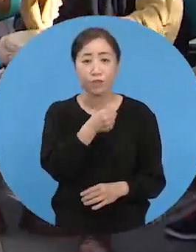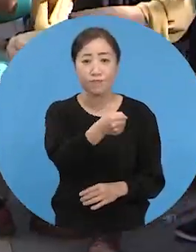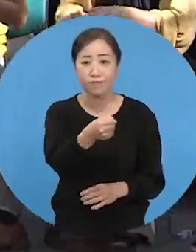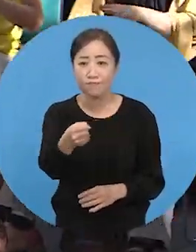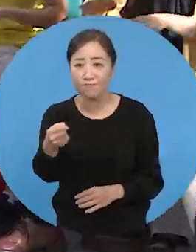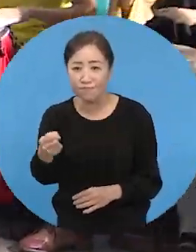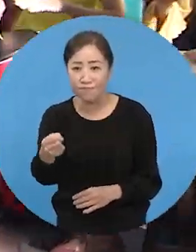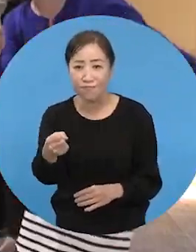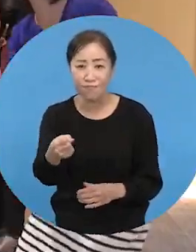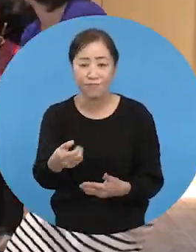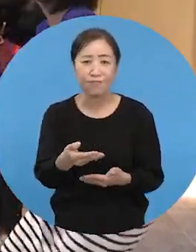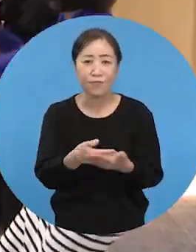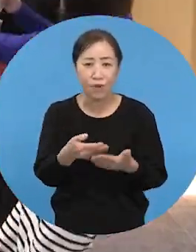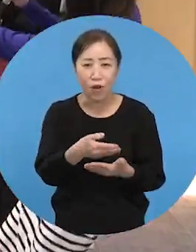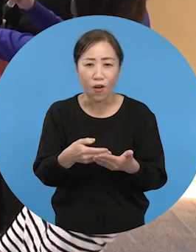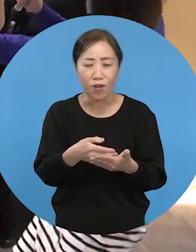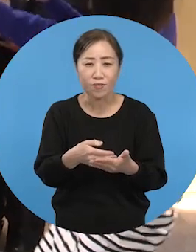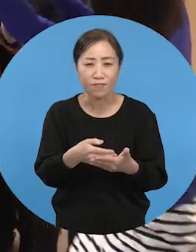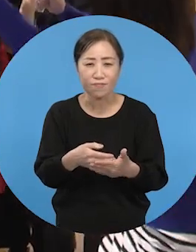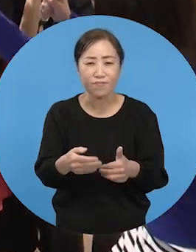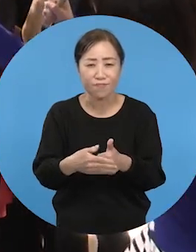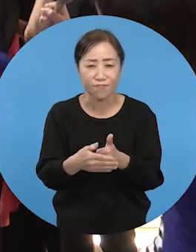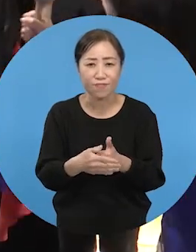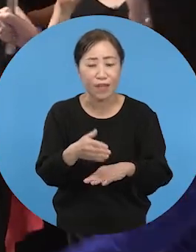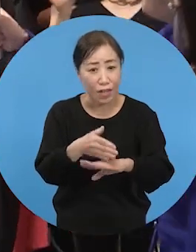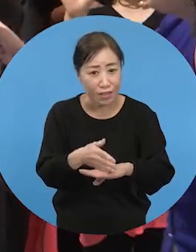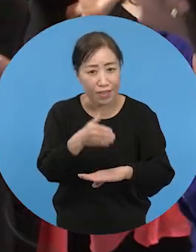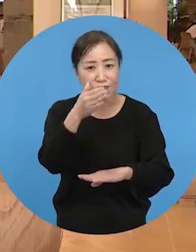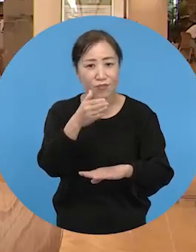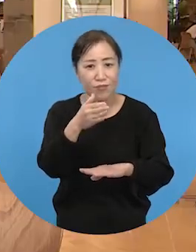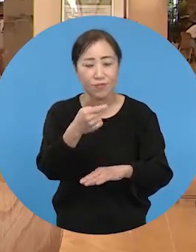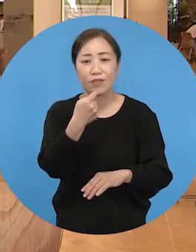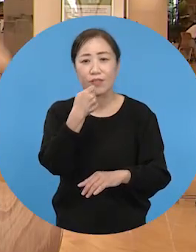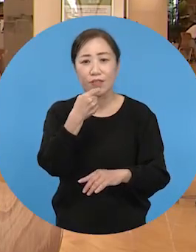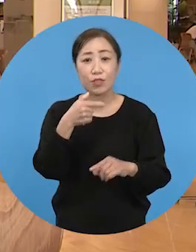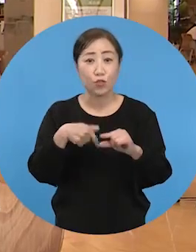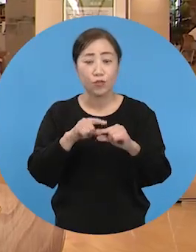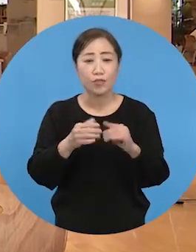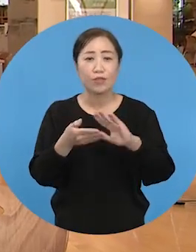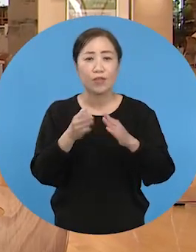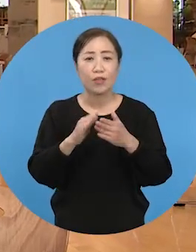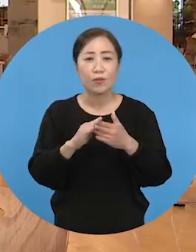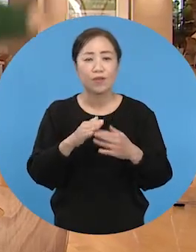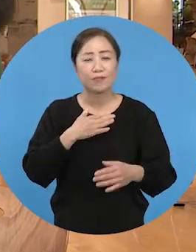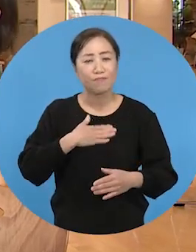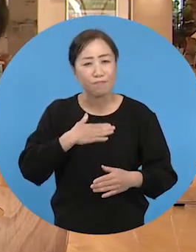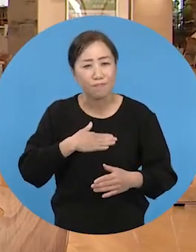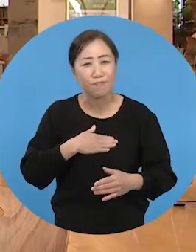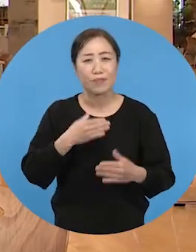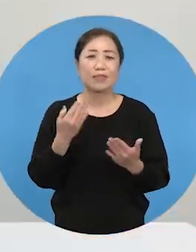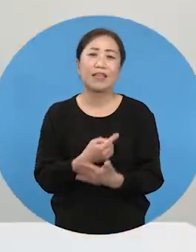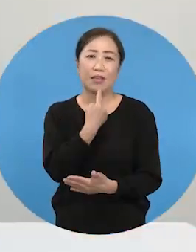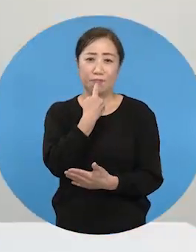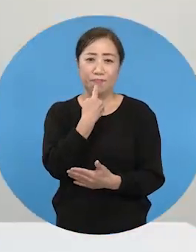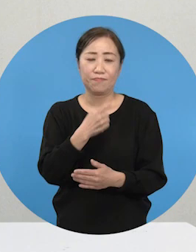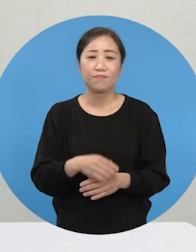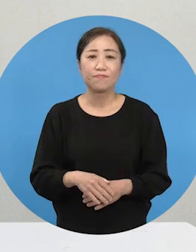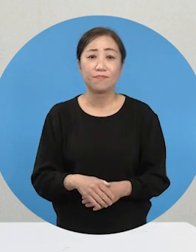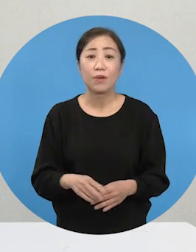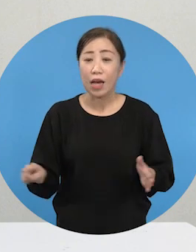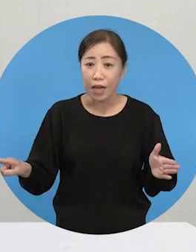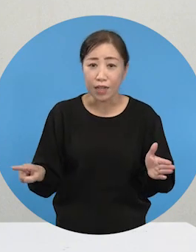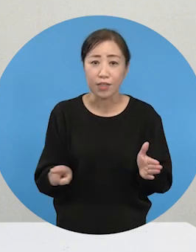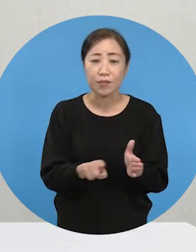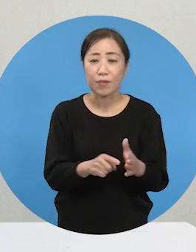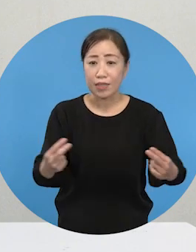んとても温かく迎え入れてくださり、府中の街がますます大好きになりました。皆様これま